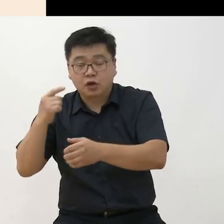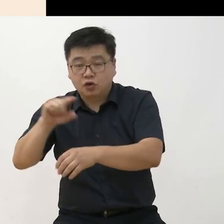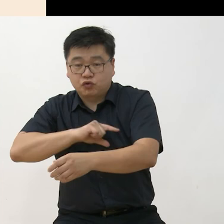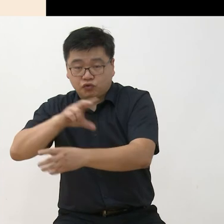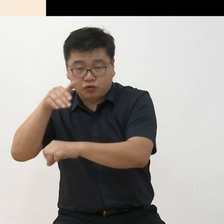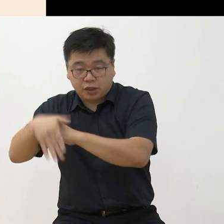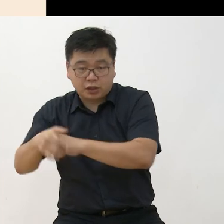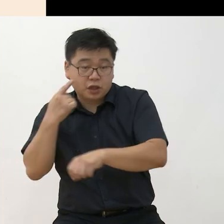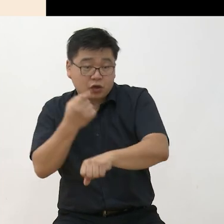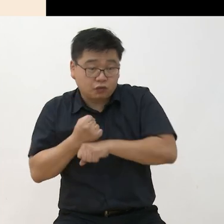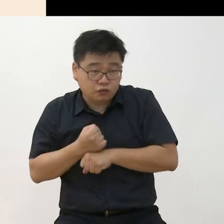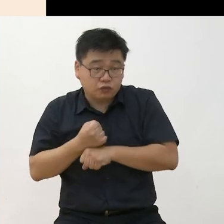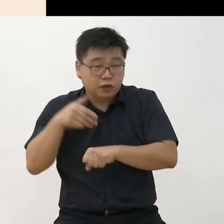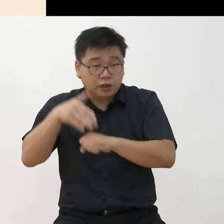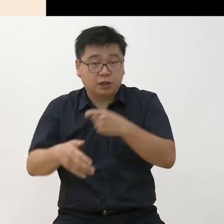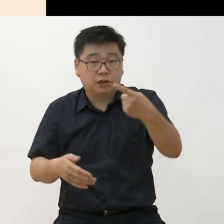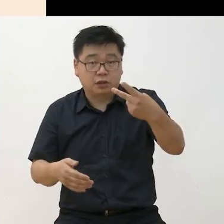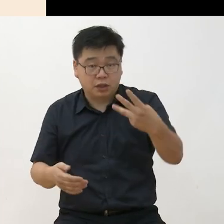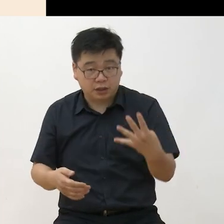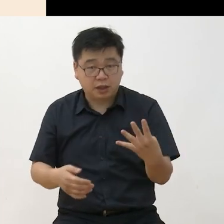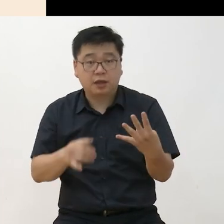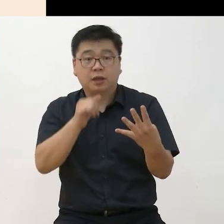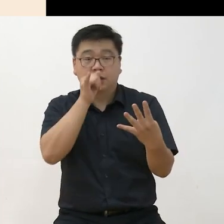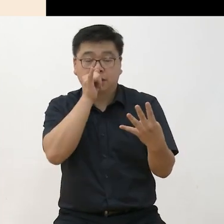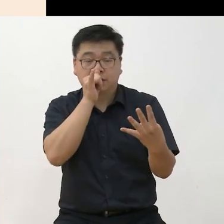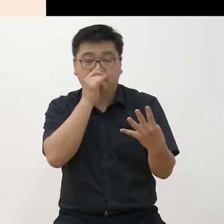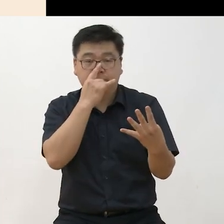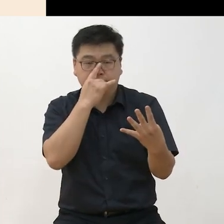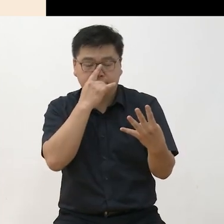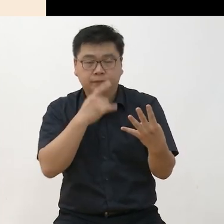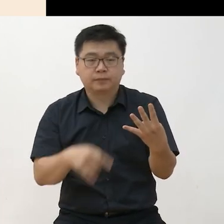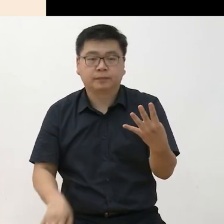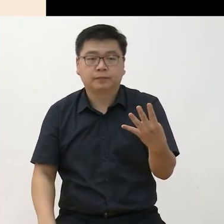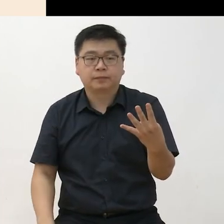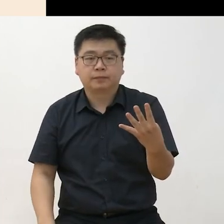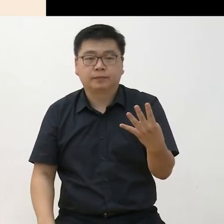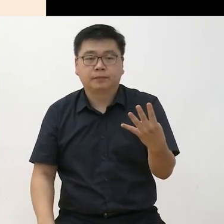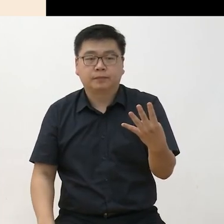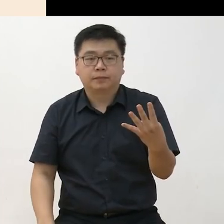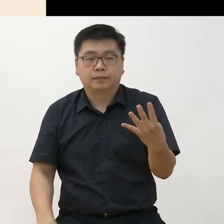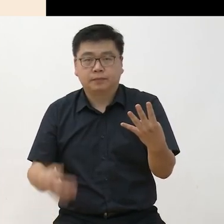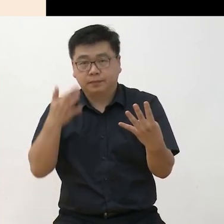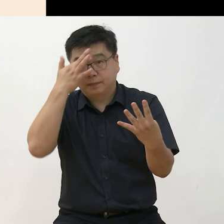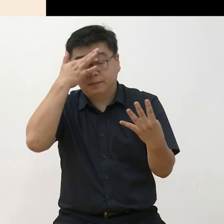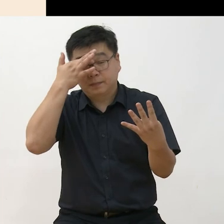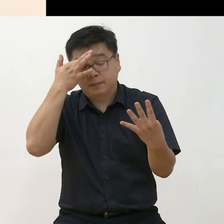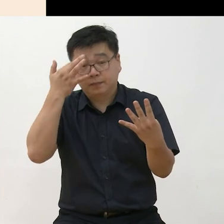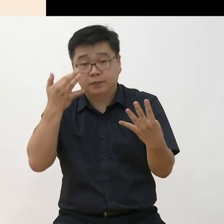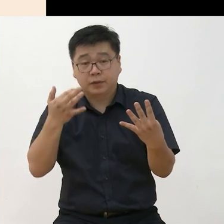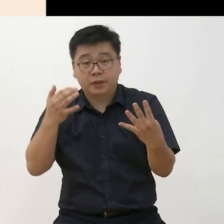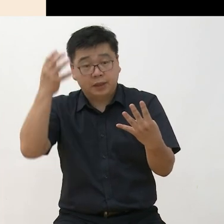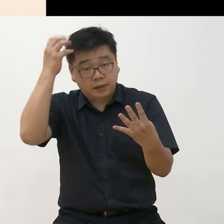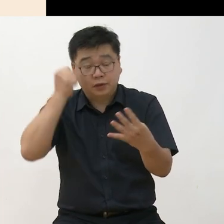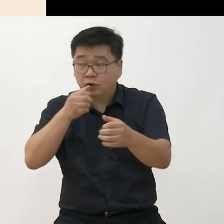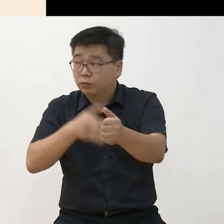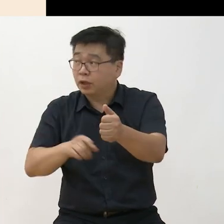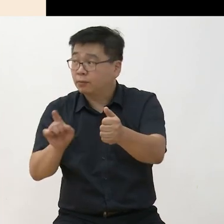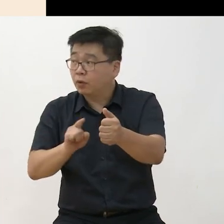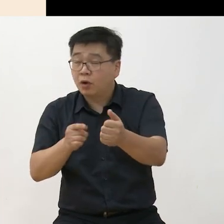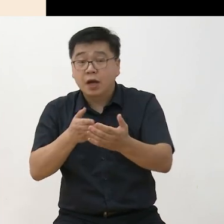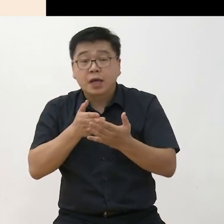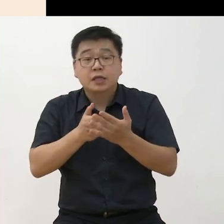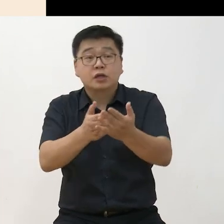지원 이렇게 네개 사업으로 저희가 지원을 할 예정이고요. 다만 좀 유의하실 것은